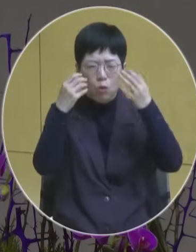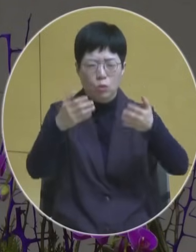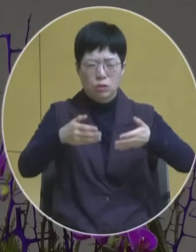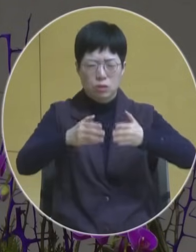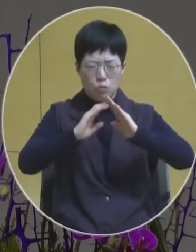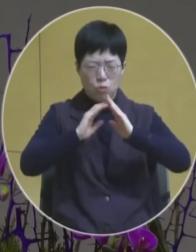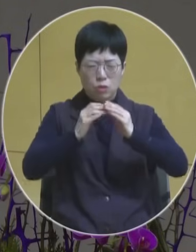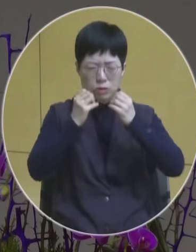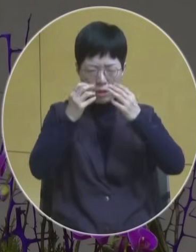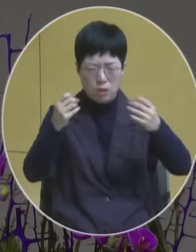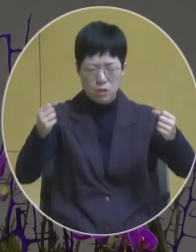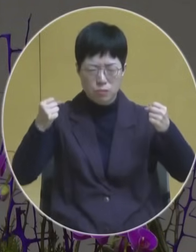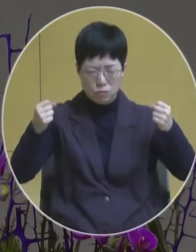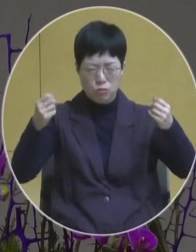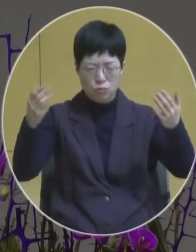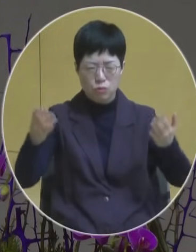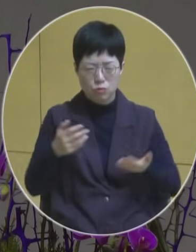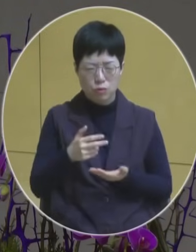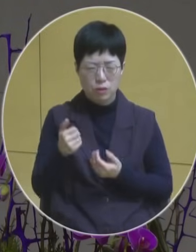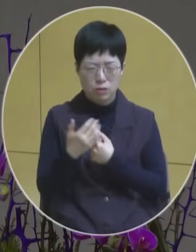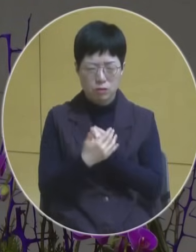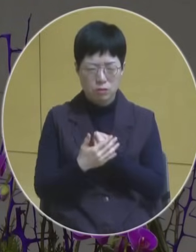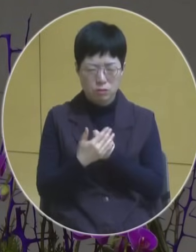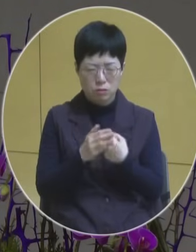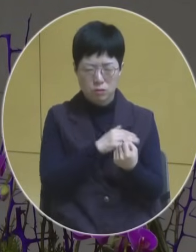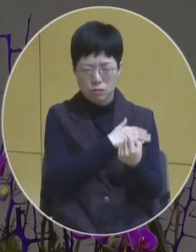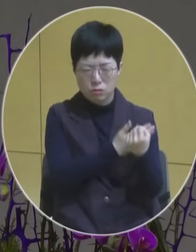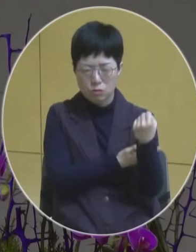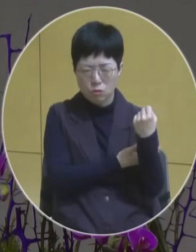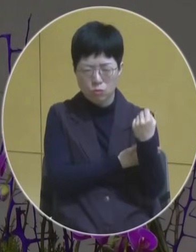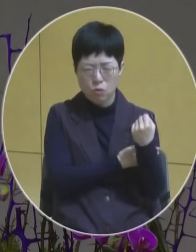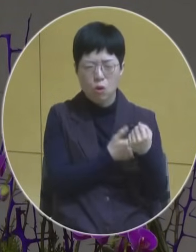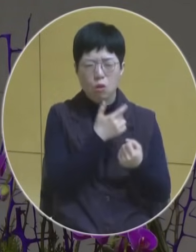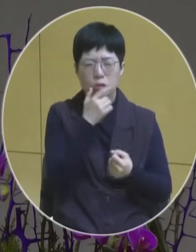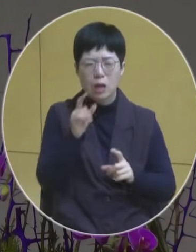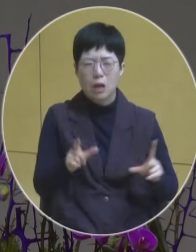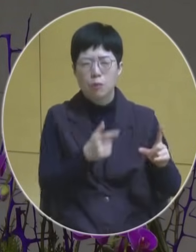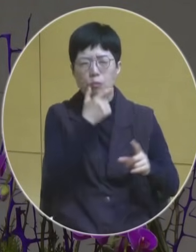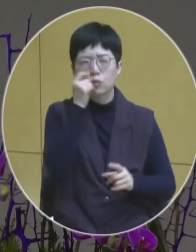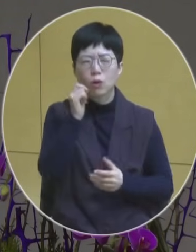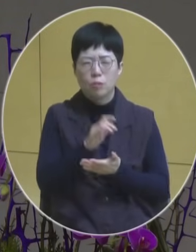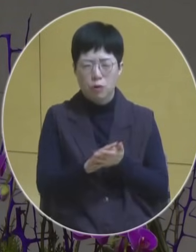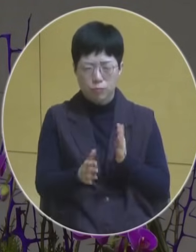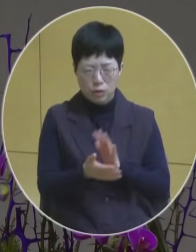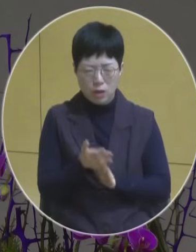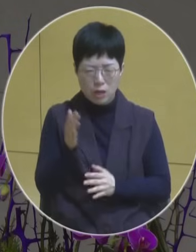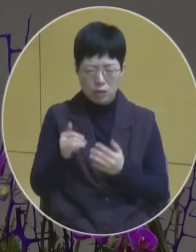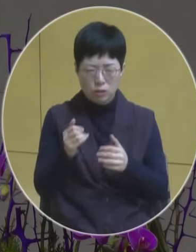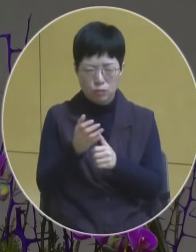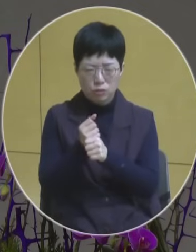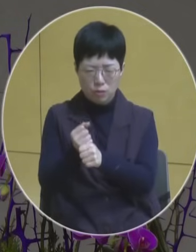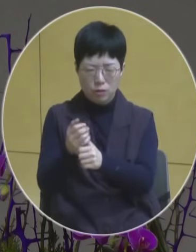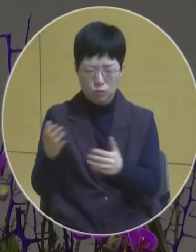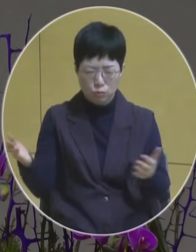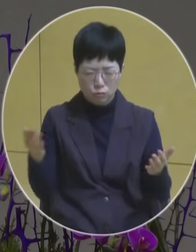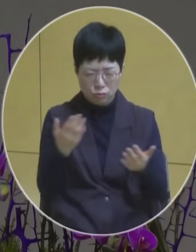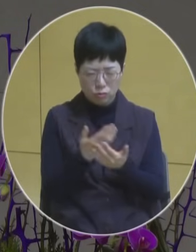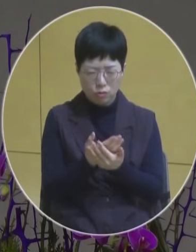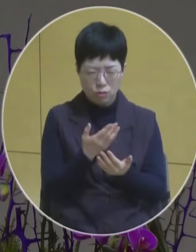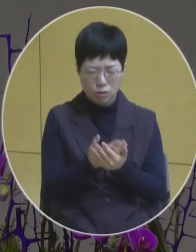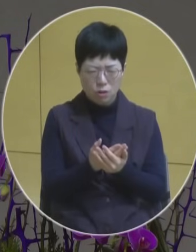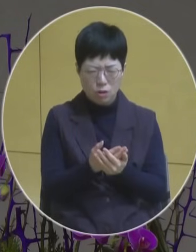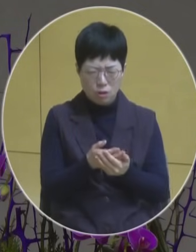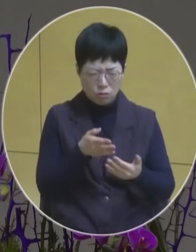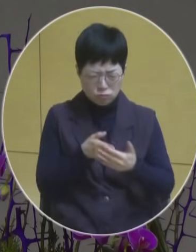하시며 새 힘 주시는 주님의 능력으로 살아가기에 부족함이 없도록 하나님 붙들어 주시옵소서.